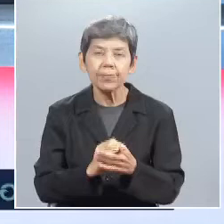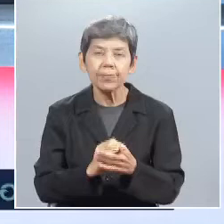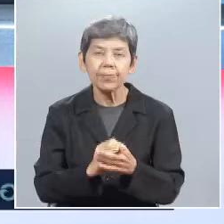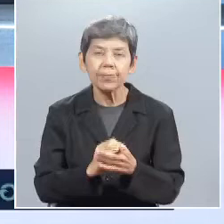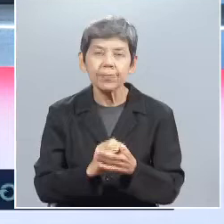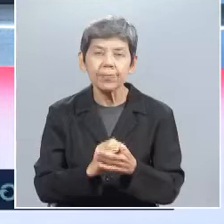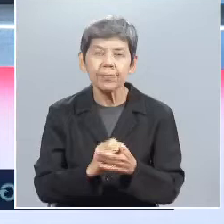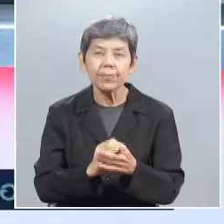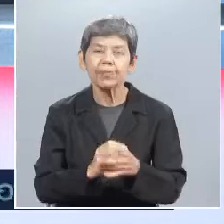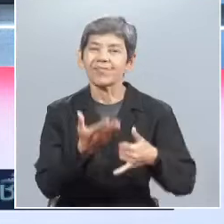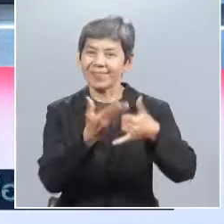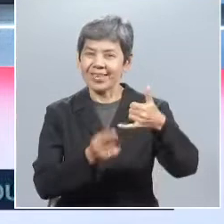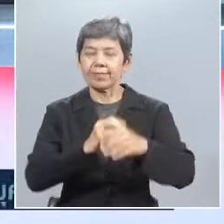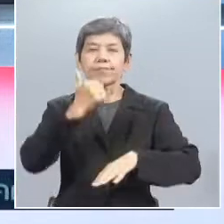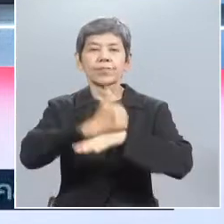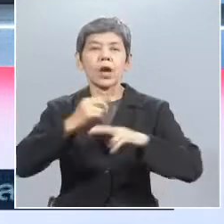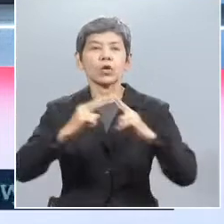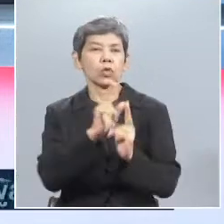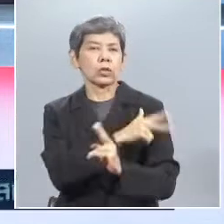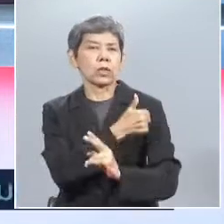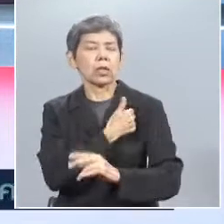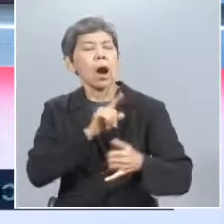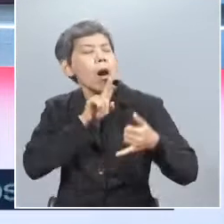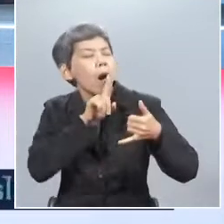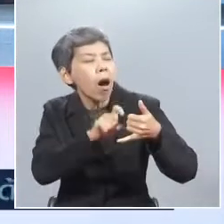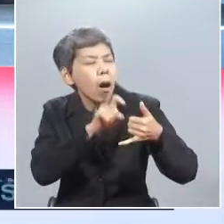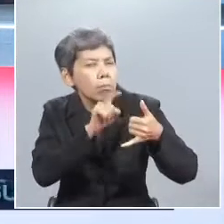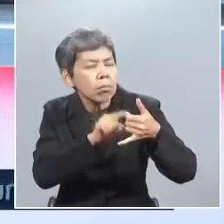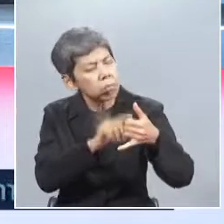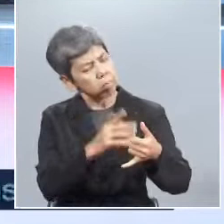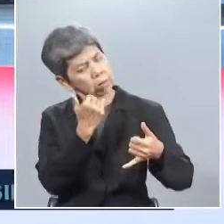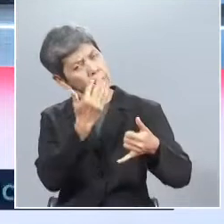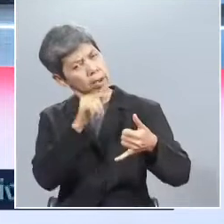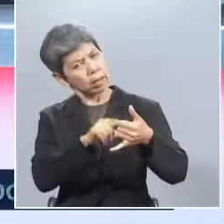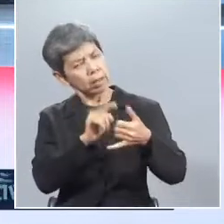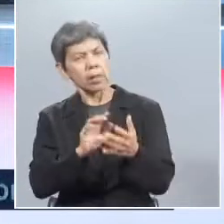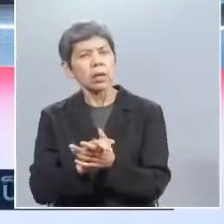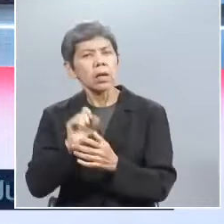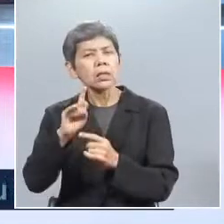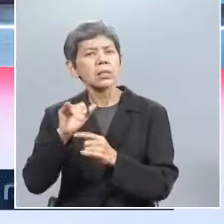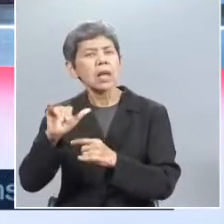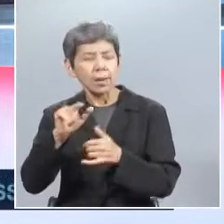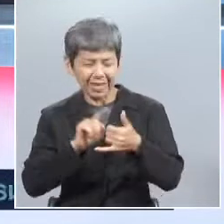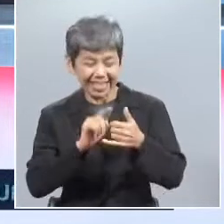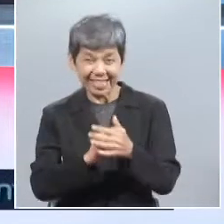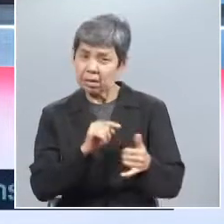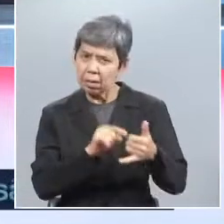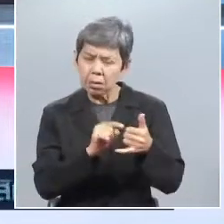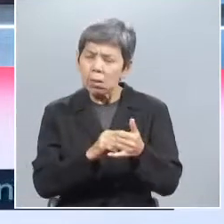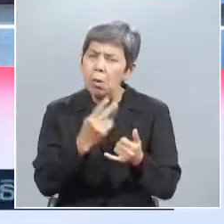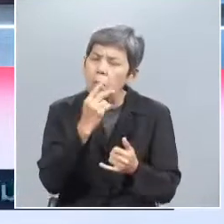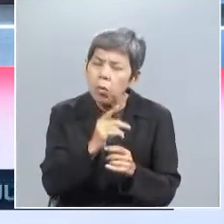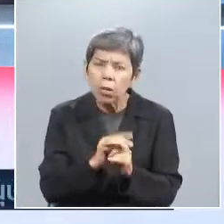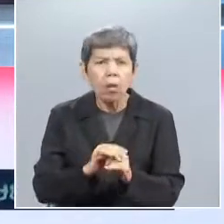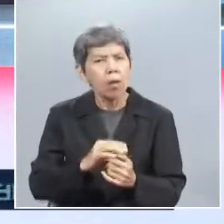ถ้าเป็นเรื่องของพูดอะไรกินก่อนนะครับเพราะว่ามีคนเนี่ยไปถามยายบอกว่าเอ๊ะทำไมก็เรียงคุณจักรยานเนี่ยอ่ะคือคุณอยู่ที่เนี่ยไม่ออกมา